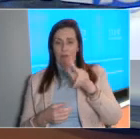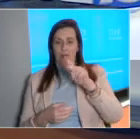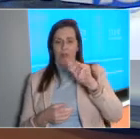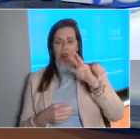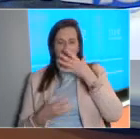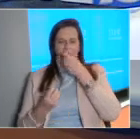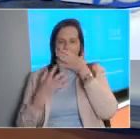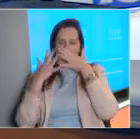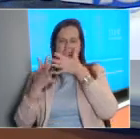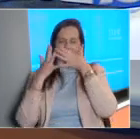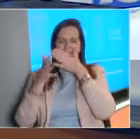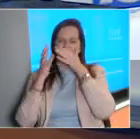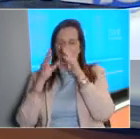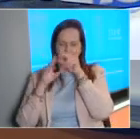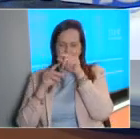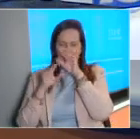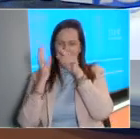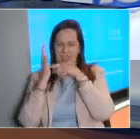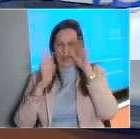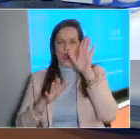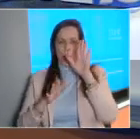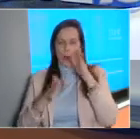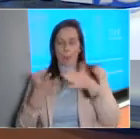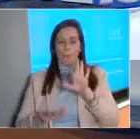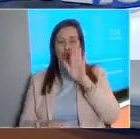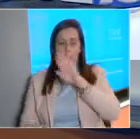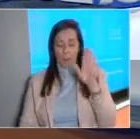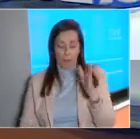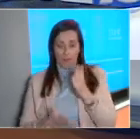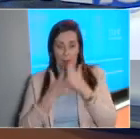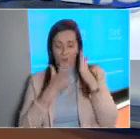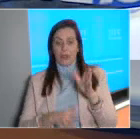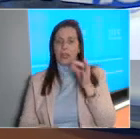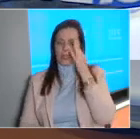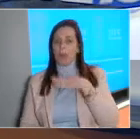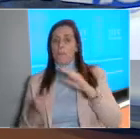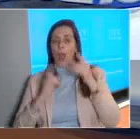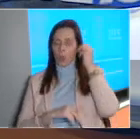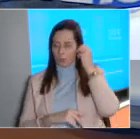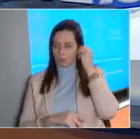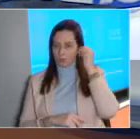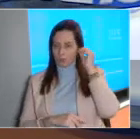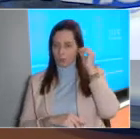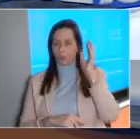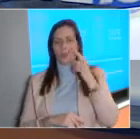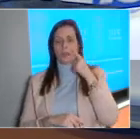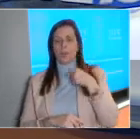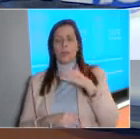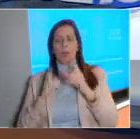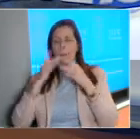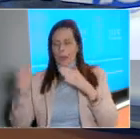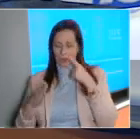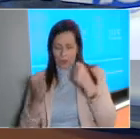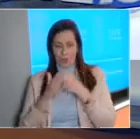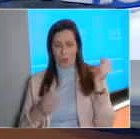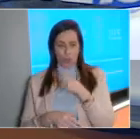כבר חטף על זה הרבה ביקורת בציוצים בטוויטר, בעיקר מהבן של ראש הממשלה. אוקיי. אבל שימי לב מה קורה בכלל, עזבי רגע את הליכוד, מה קורה בכלל בימין. ראינו